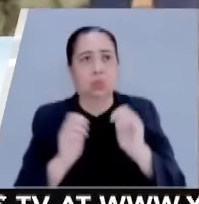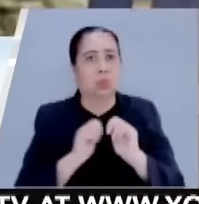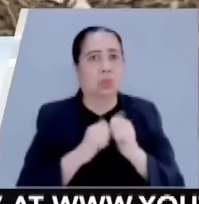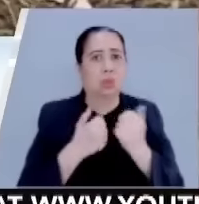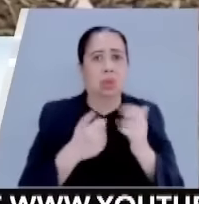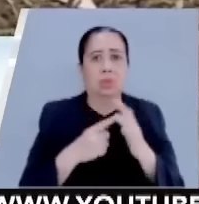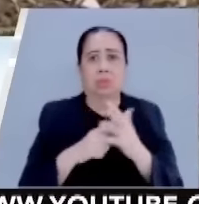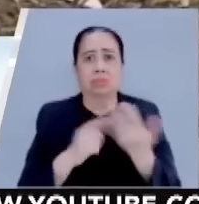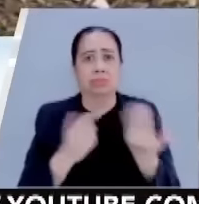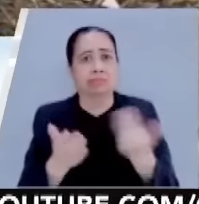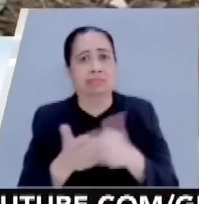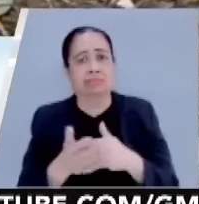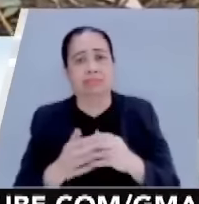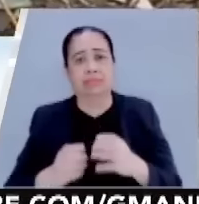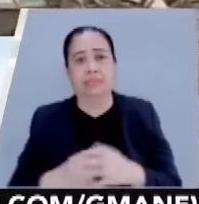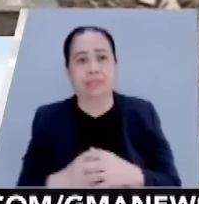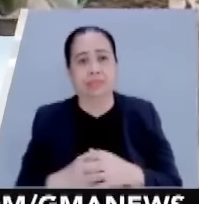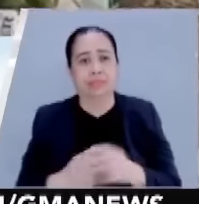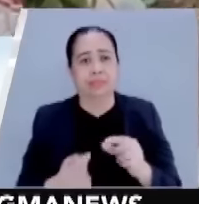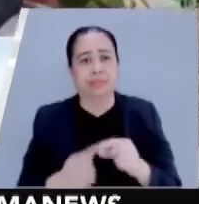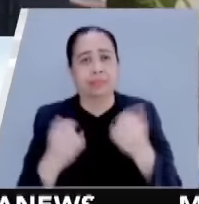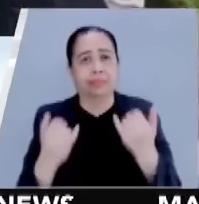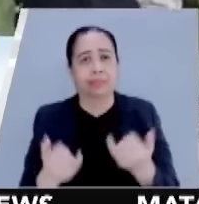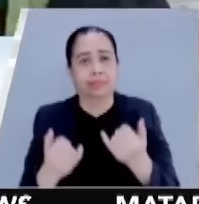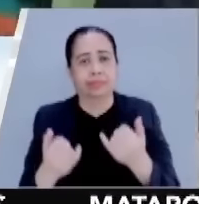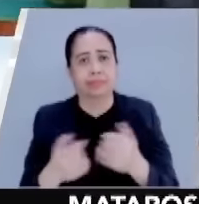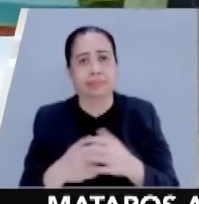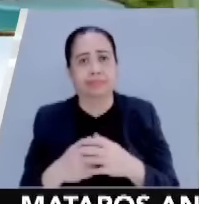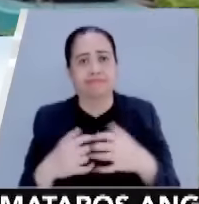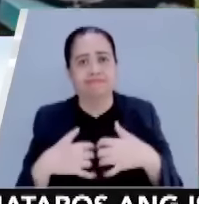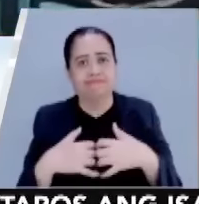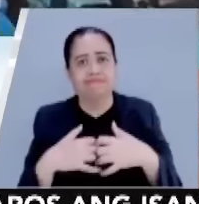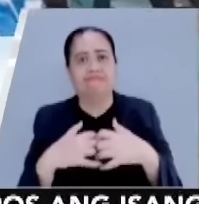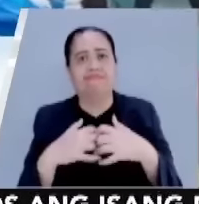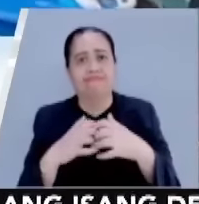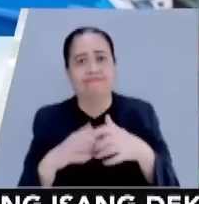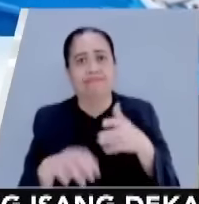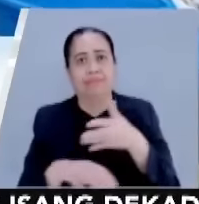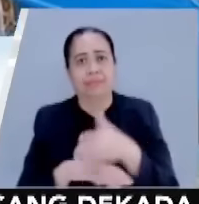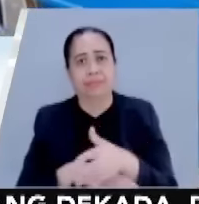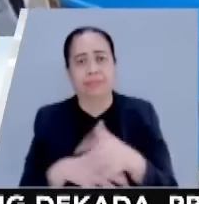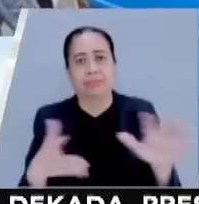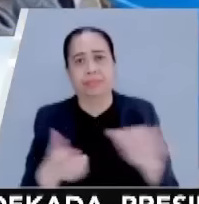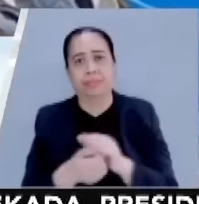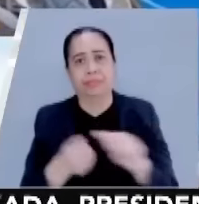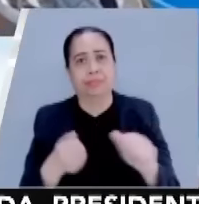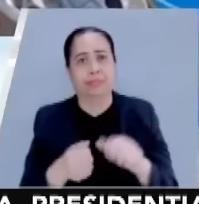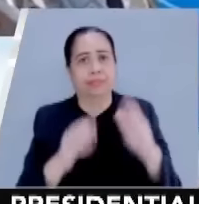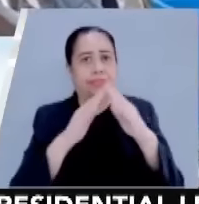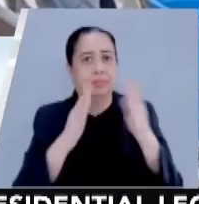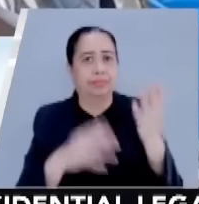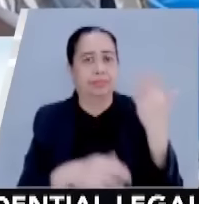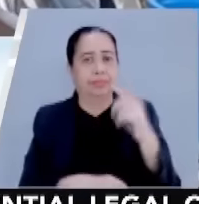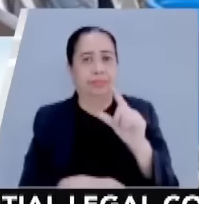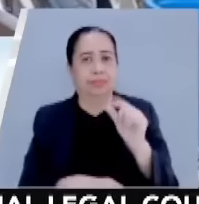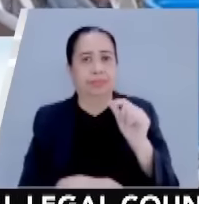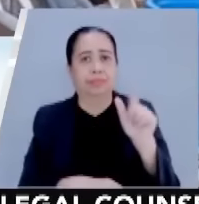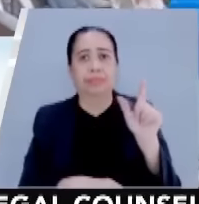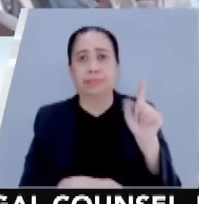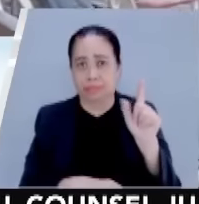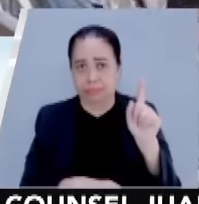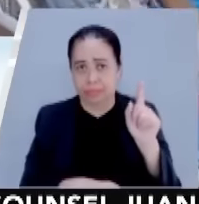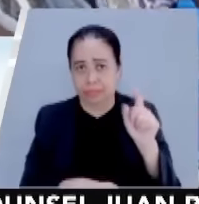uli. Lalo na ngayon pa lang daw sila nakakabangon matapos mawasak ang kanilang bahay noong 2021 dahil